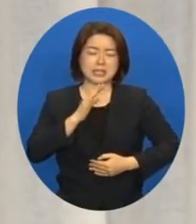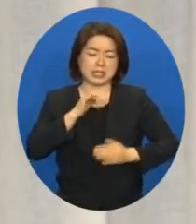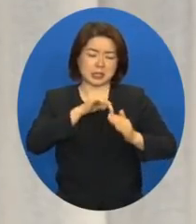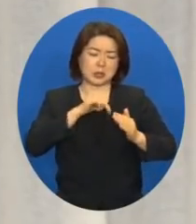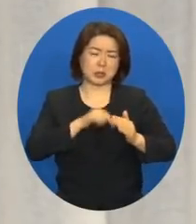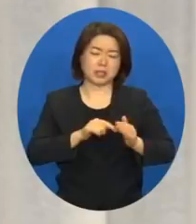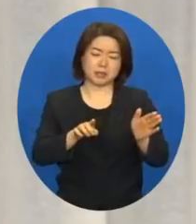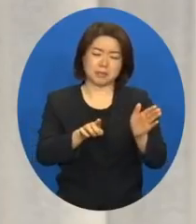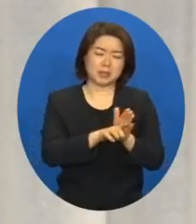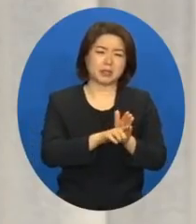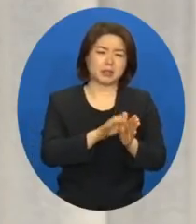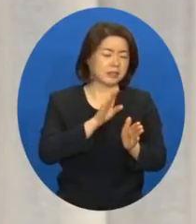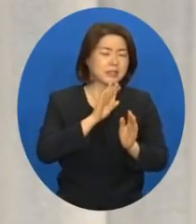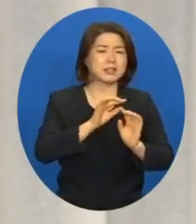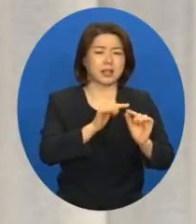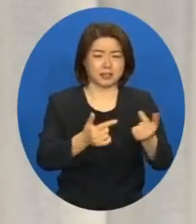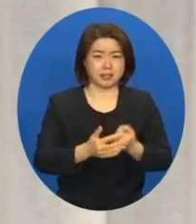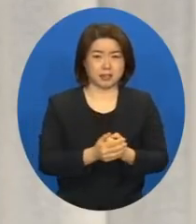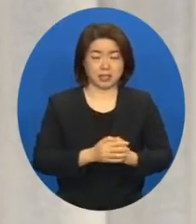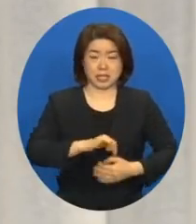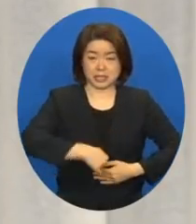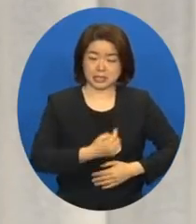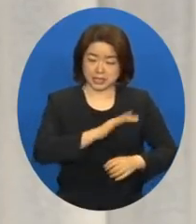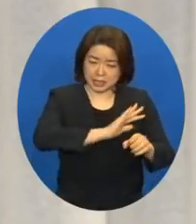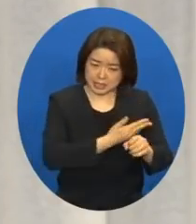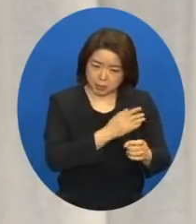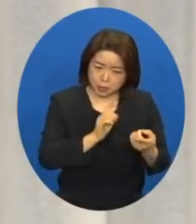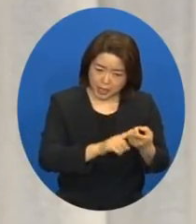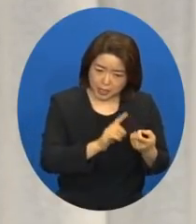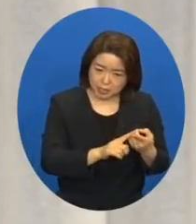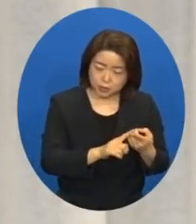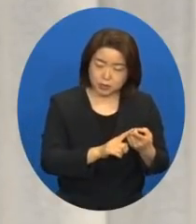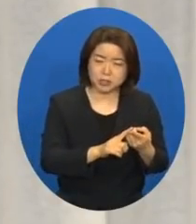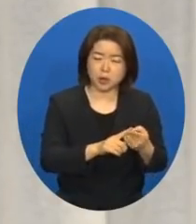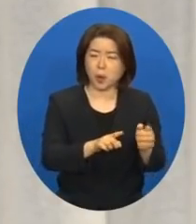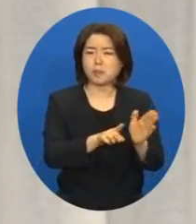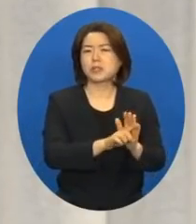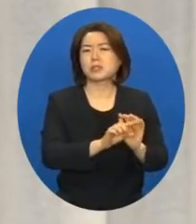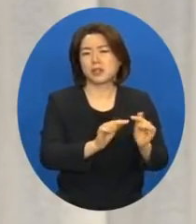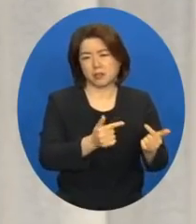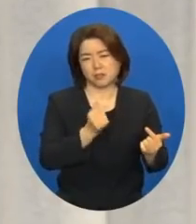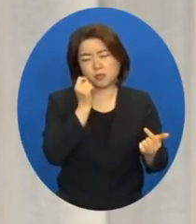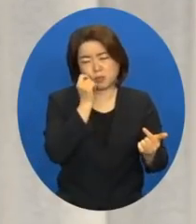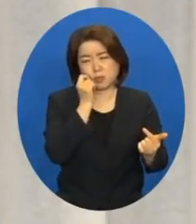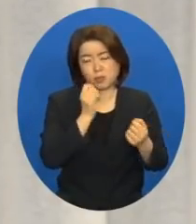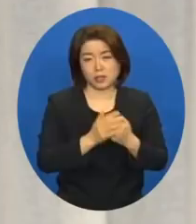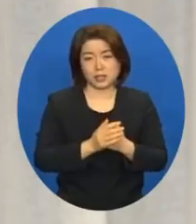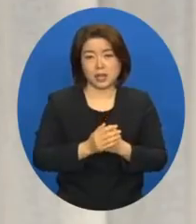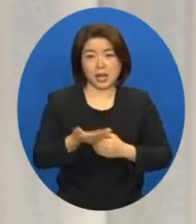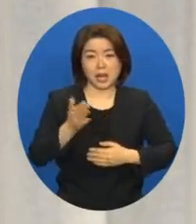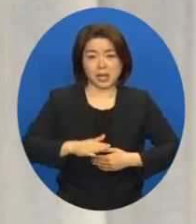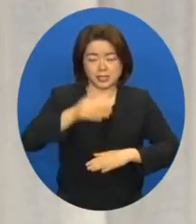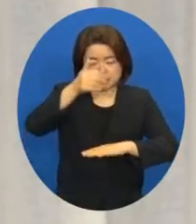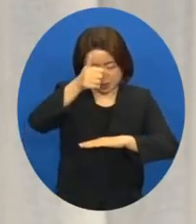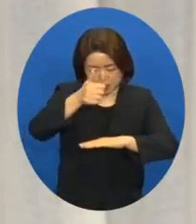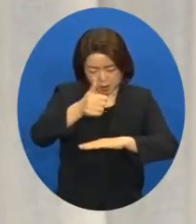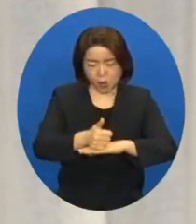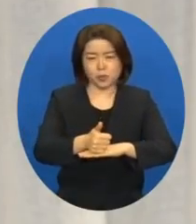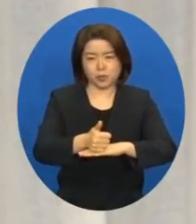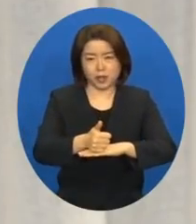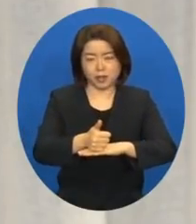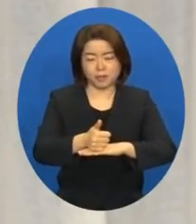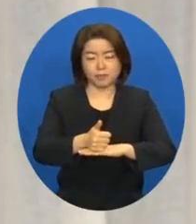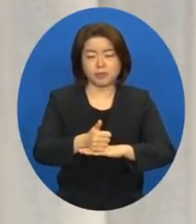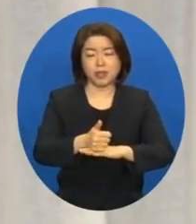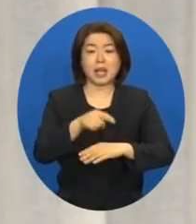아니었어요. 자기의 잘못이 아니라는 걸. 근데 결국은 윌이 그